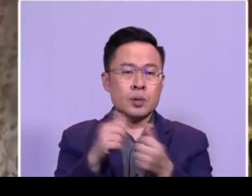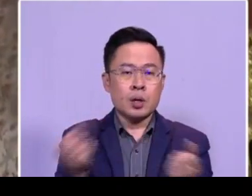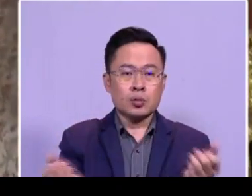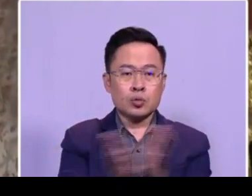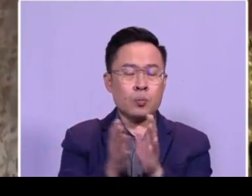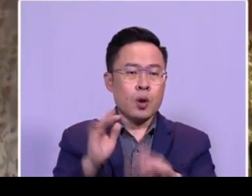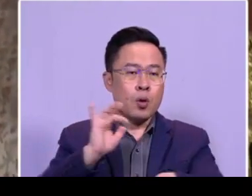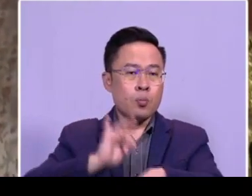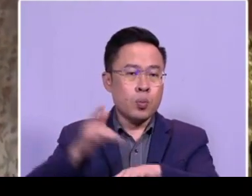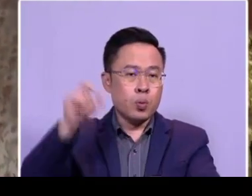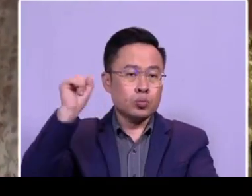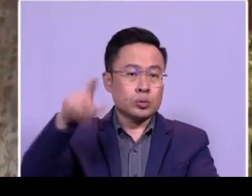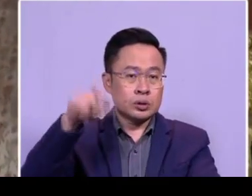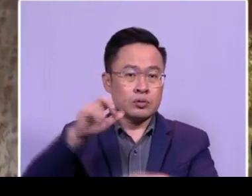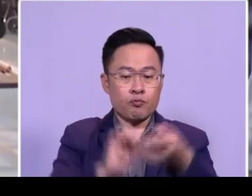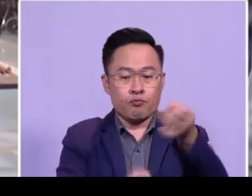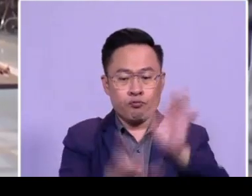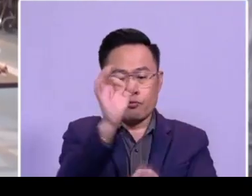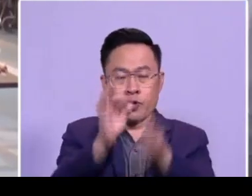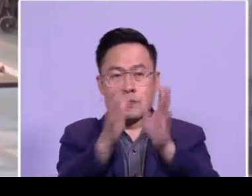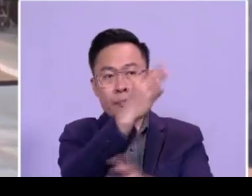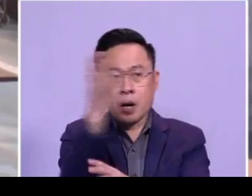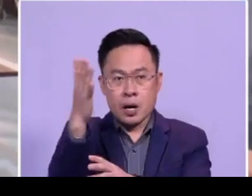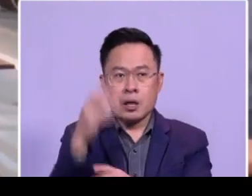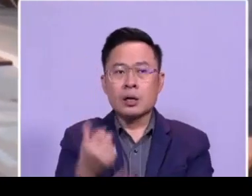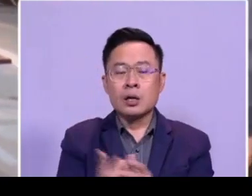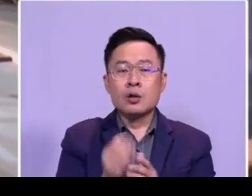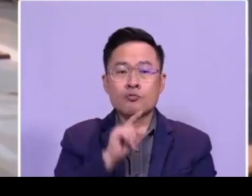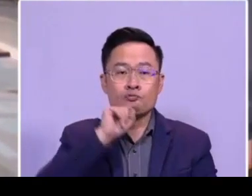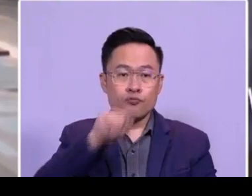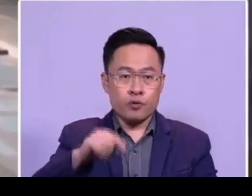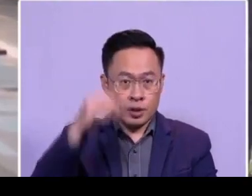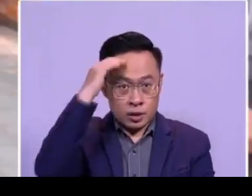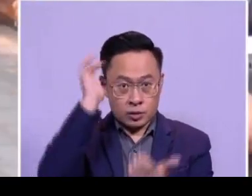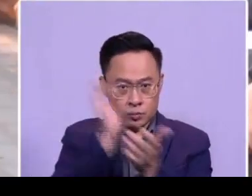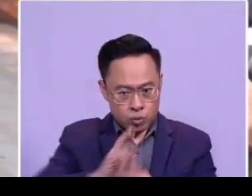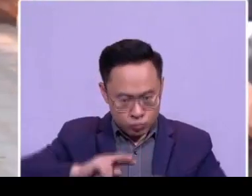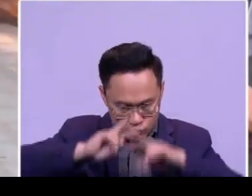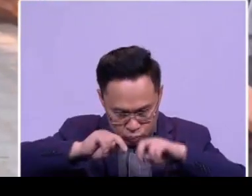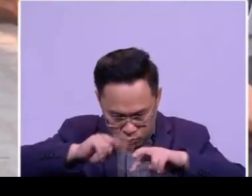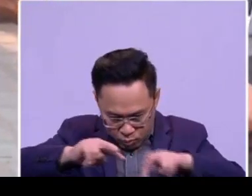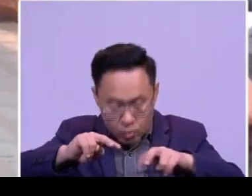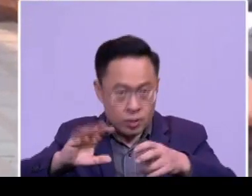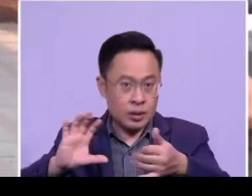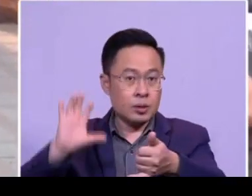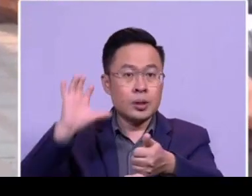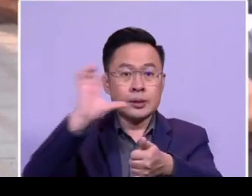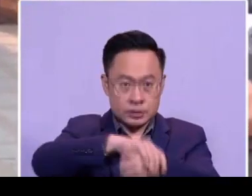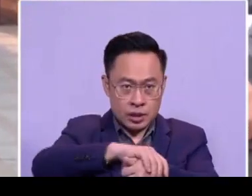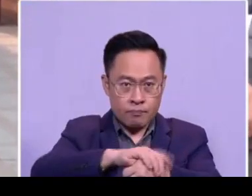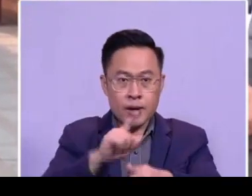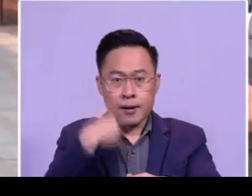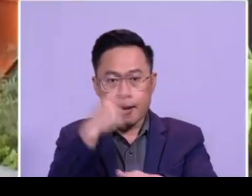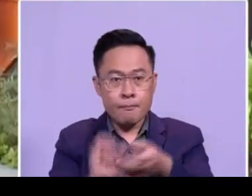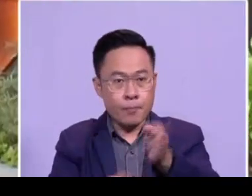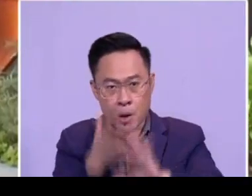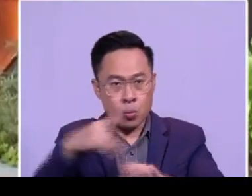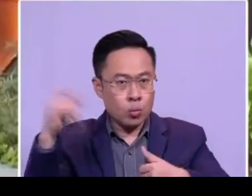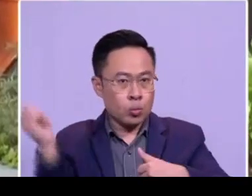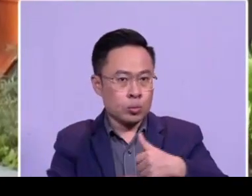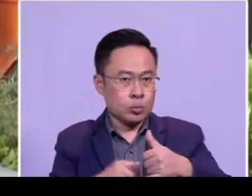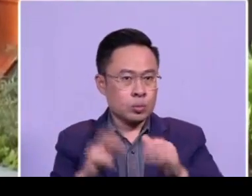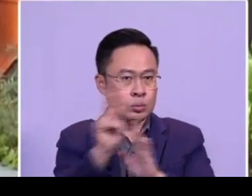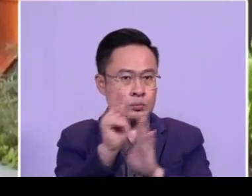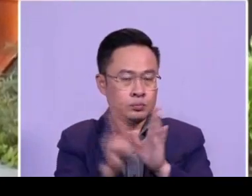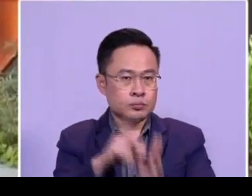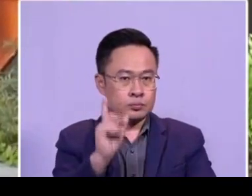กเฉินค่ะจากไฟป่าแล้วก็ขอให้เจ้าหน้าที่ออกสืบสวนติดตามจับกุมผู้ก่อเหตุมาดำเนินคดีแล้วก็ลงโทษโดยเด็ดข